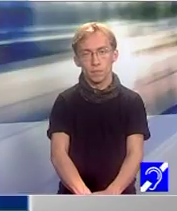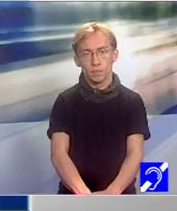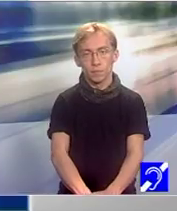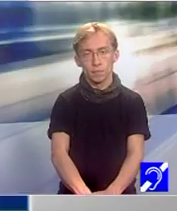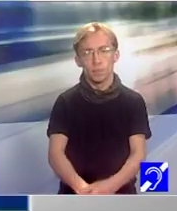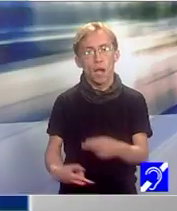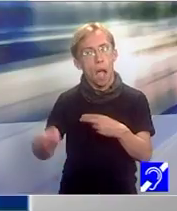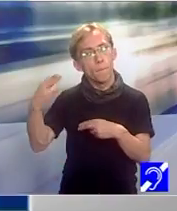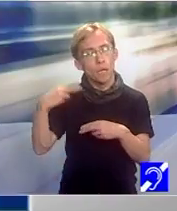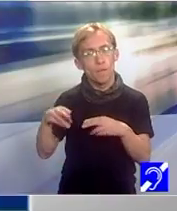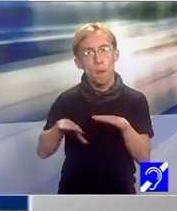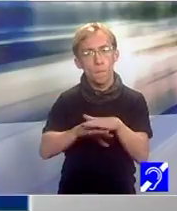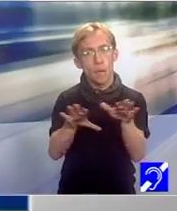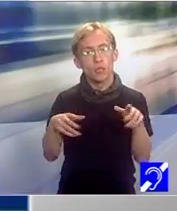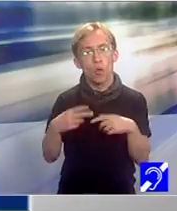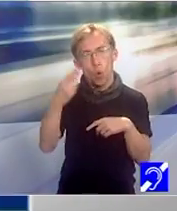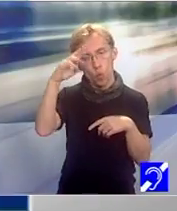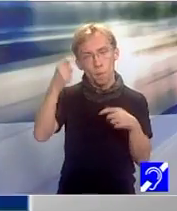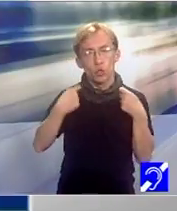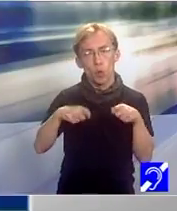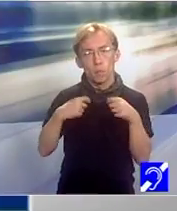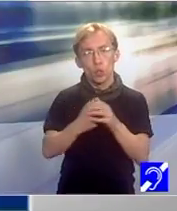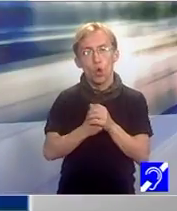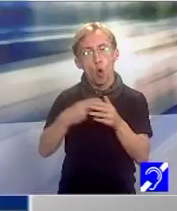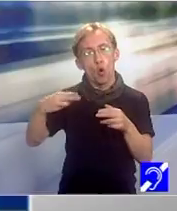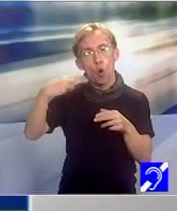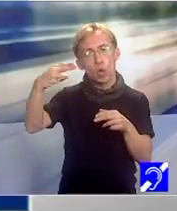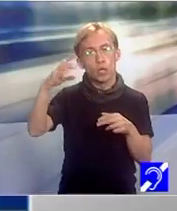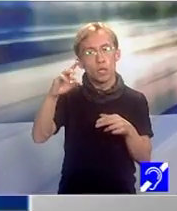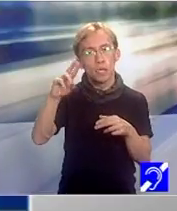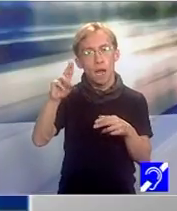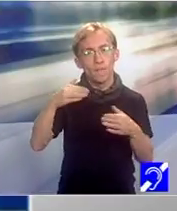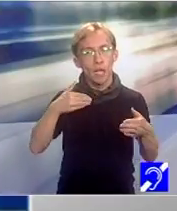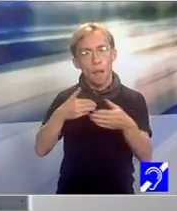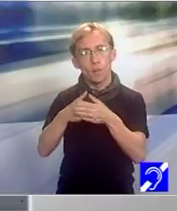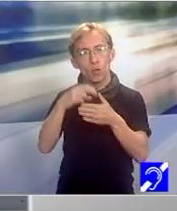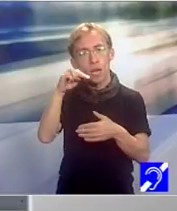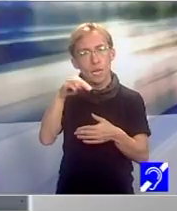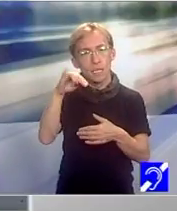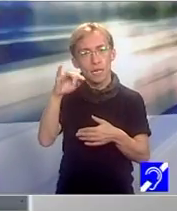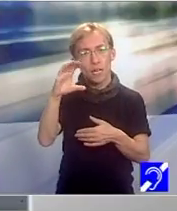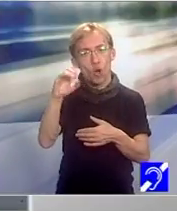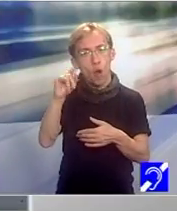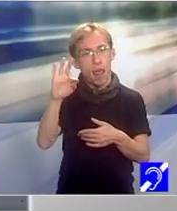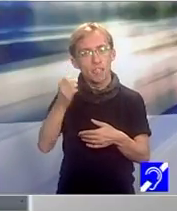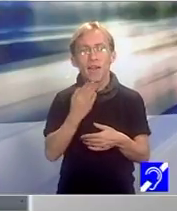Am revenit în platou, doamnelor și domnilor, fără prejudecăți, continuă la TVR. Alături de mine a sosit Nicoleta Vaia Nidelea. Îți mulțumesc, Nicoleta, că ești alături de